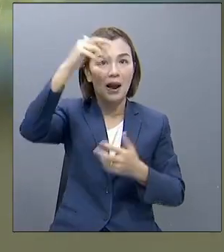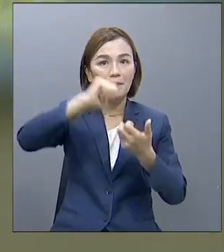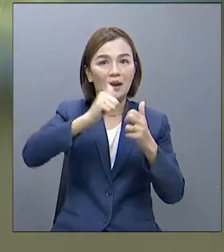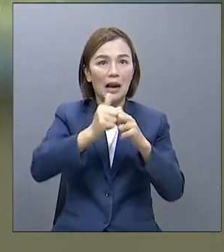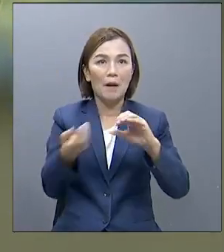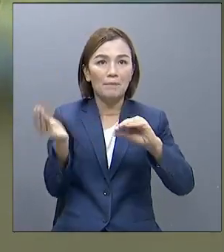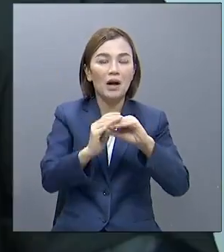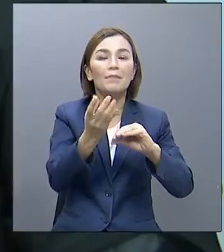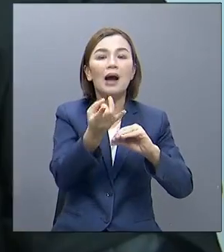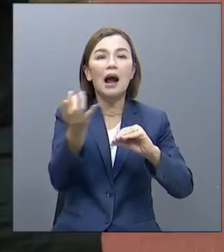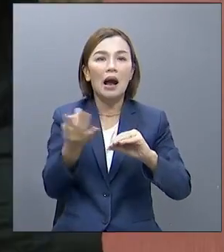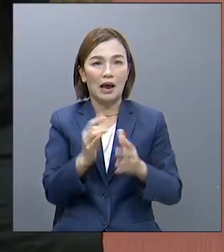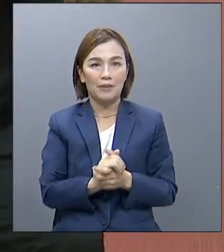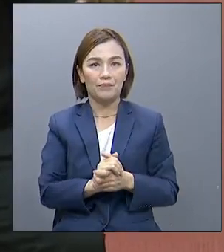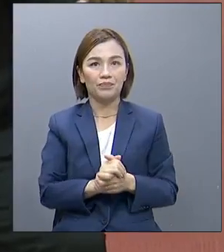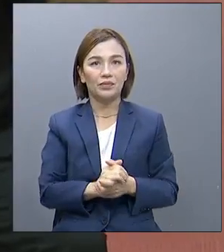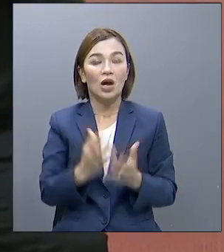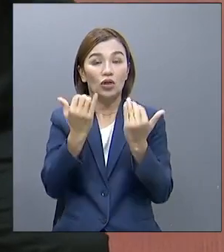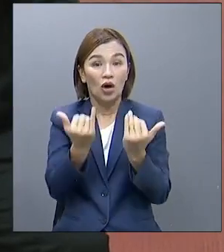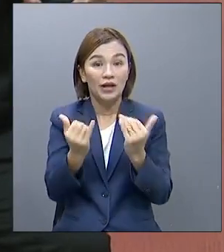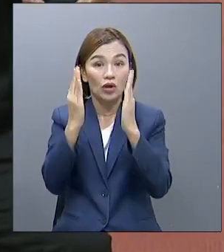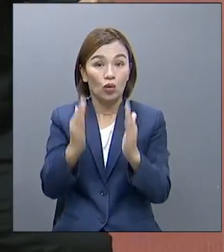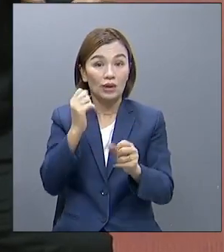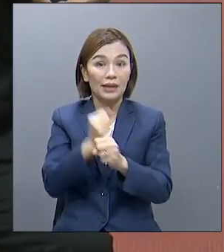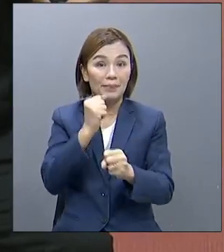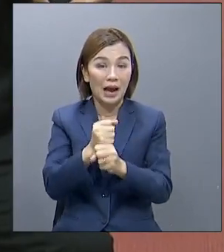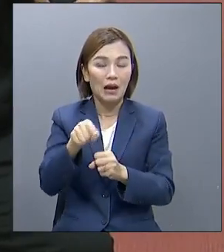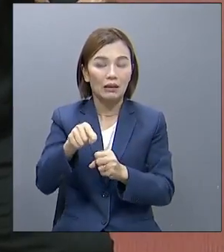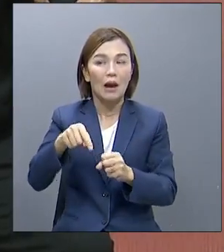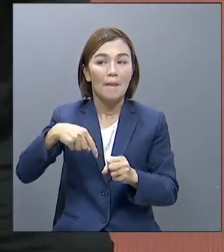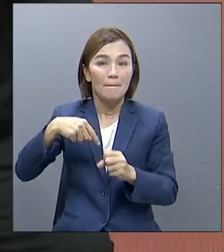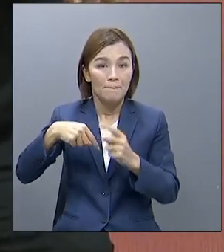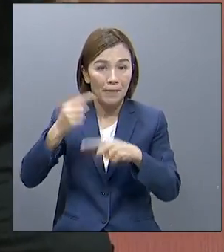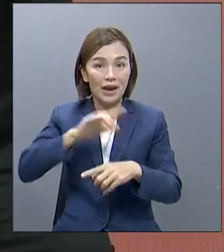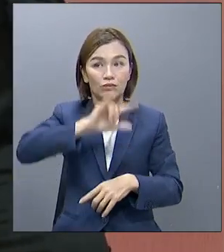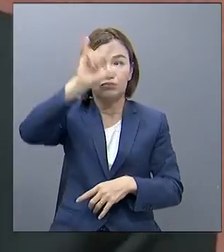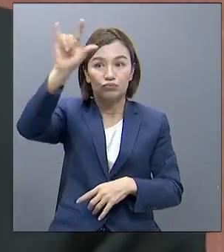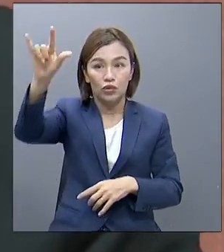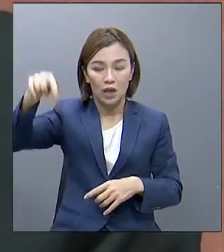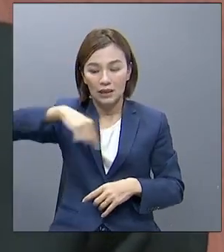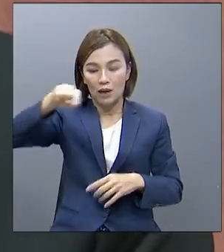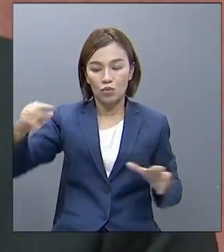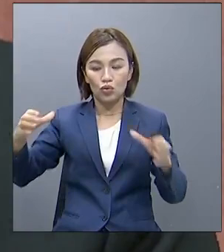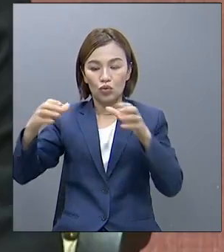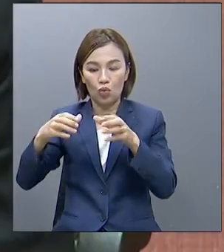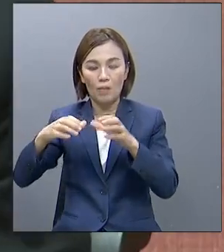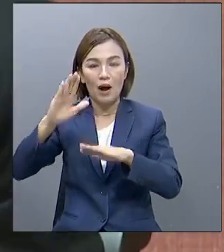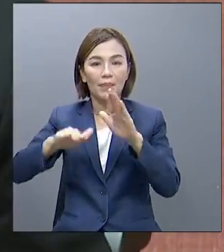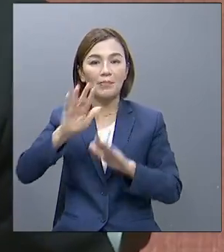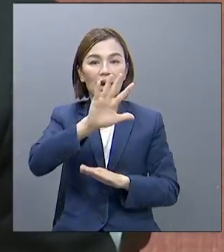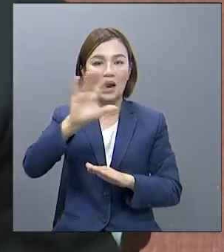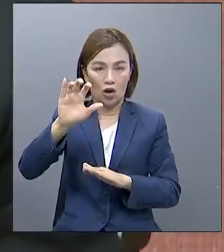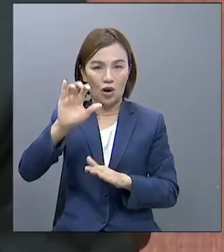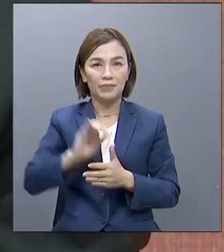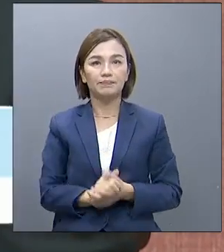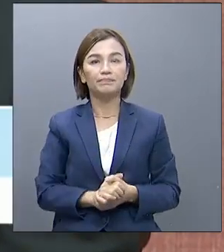หนซึ่งตอนนี้มีแรงงานในระบบที่เตรียมจะเดินทางไปทำงานที่อิสราเอลกว่า500คนค่ะ ท